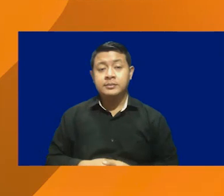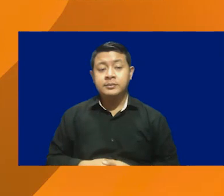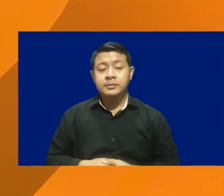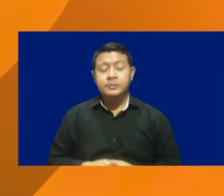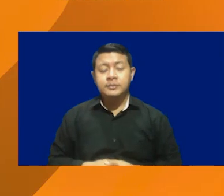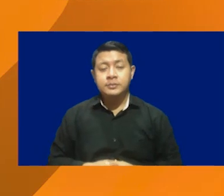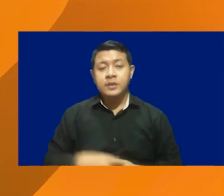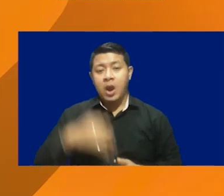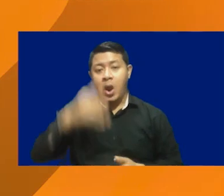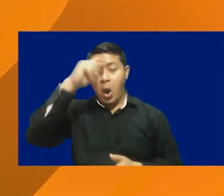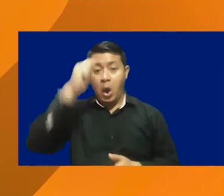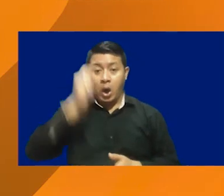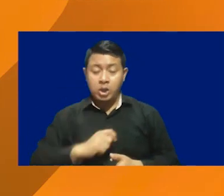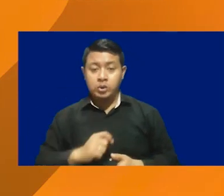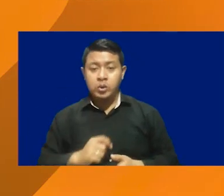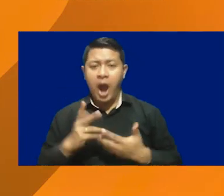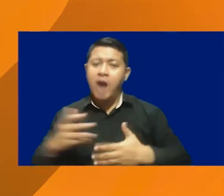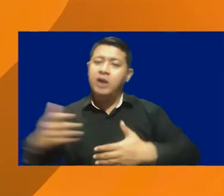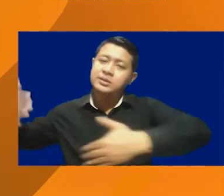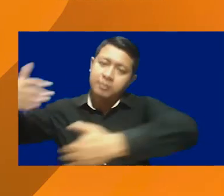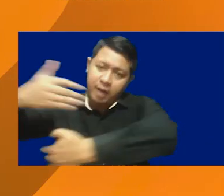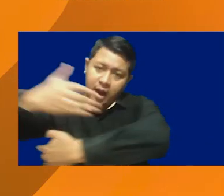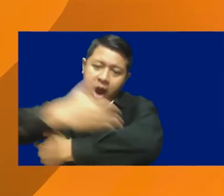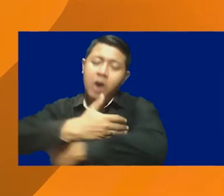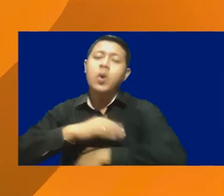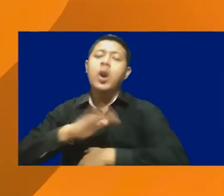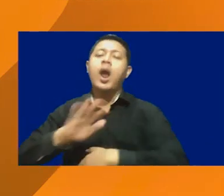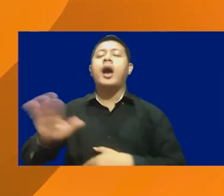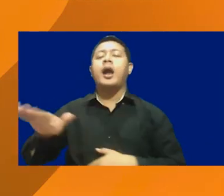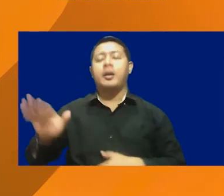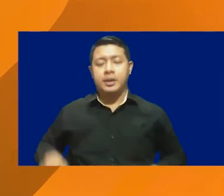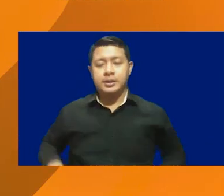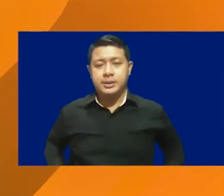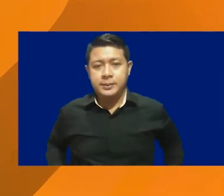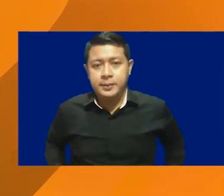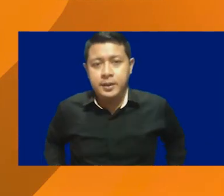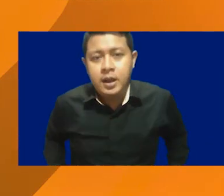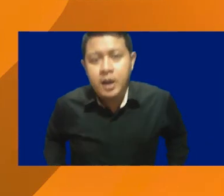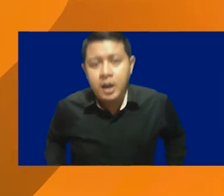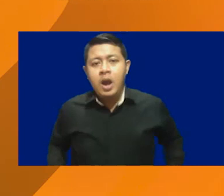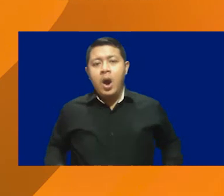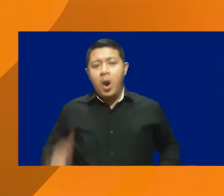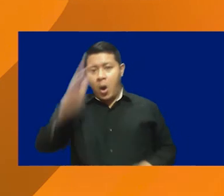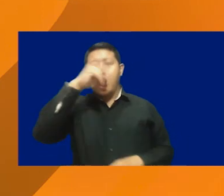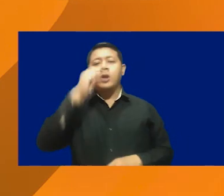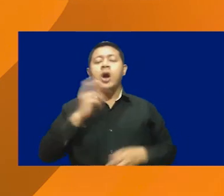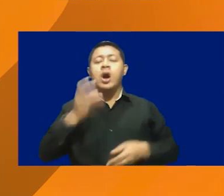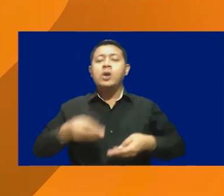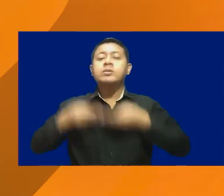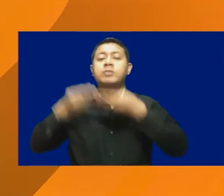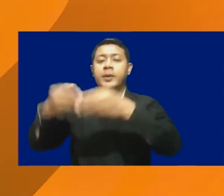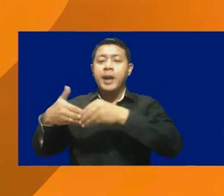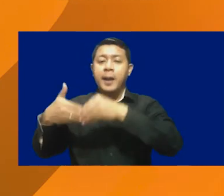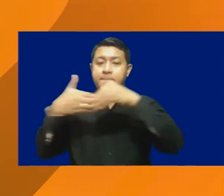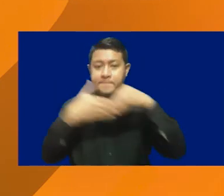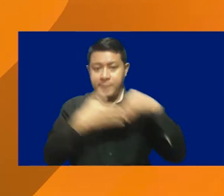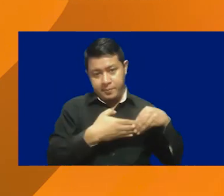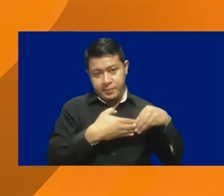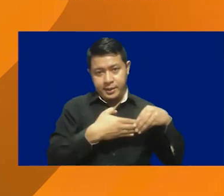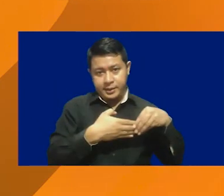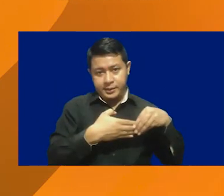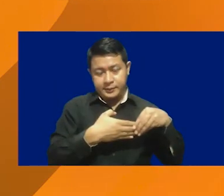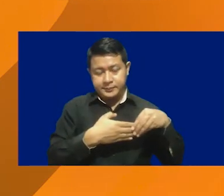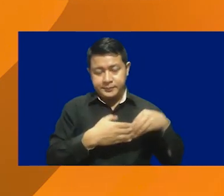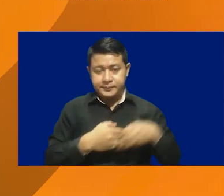Oleh karena itu, apa solusinya? Solusinya adalah apa? Orang tua harus merangkul anak-anak remaja. Orang tua